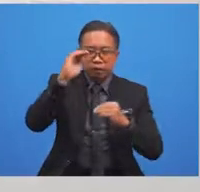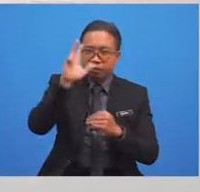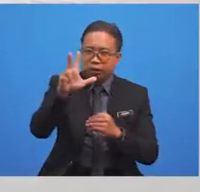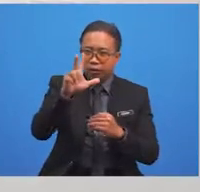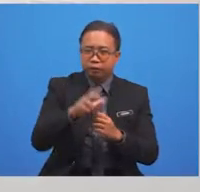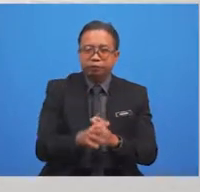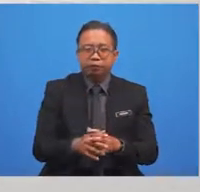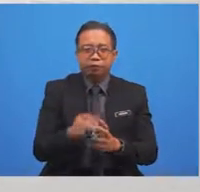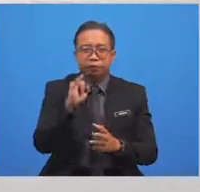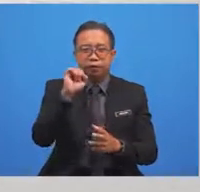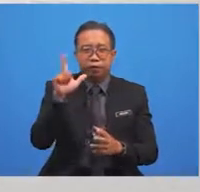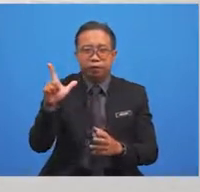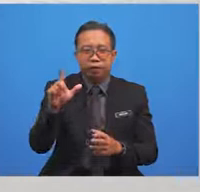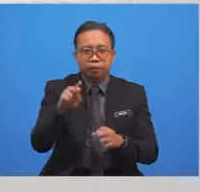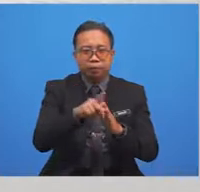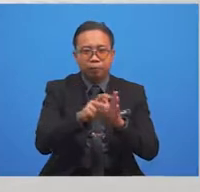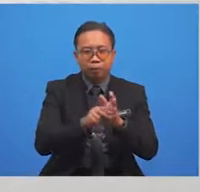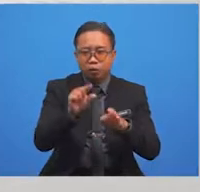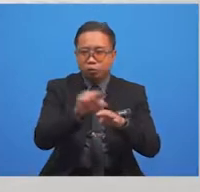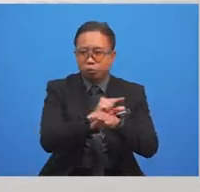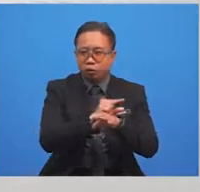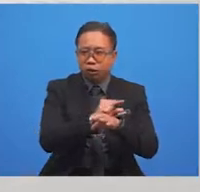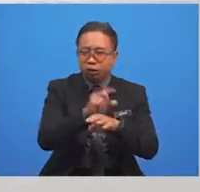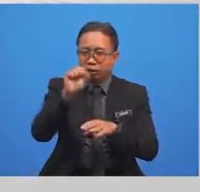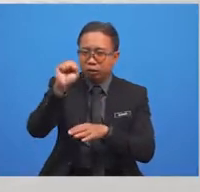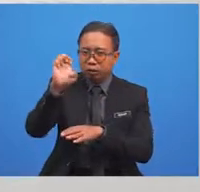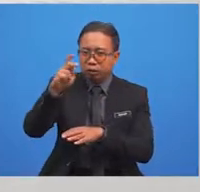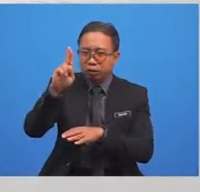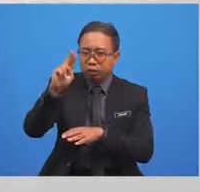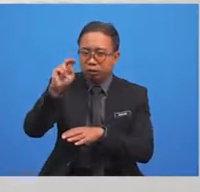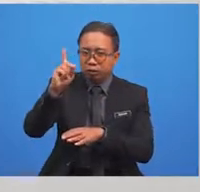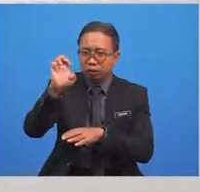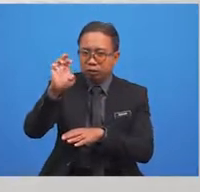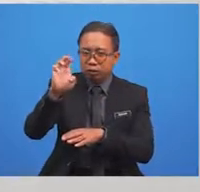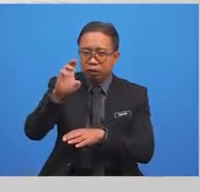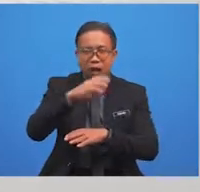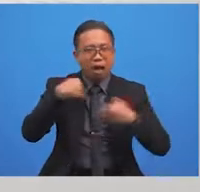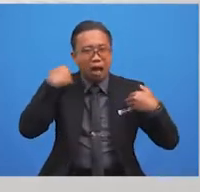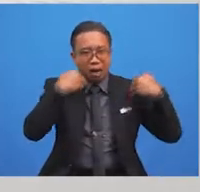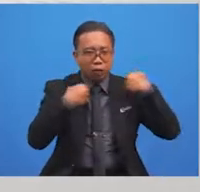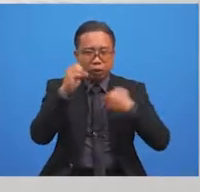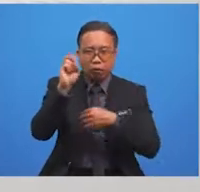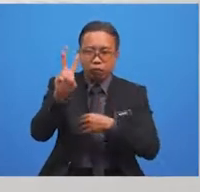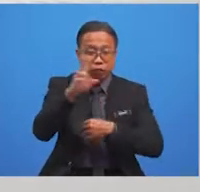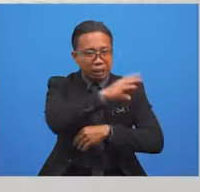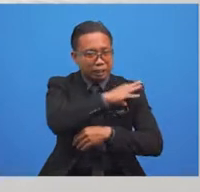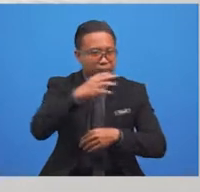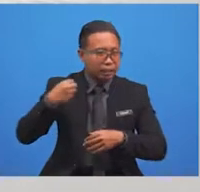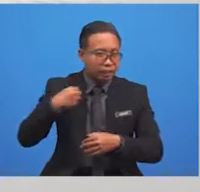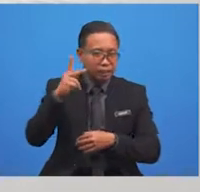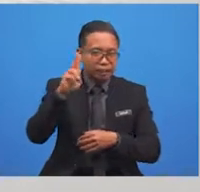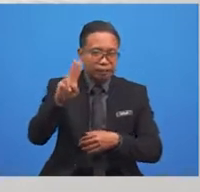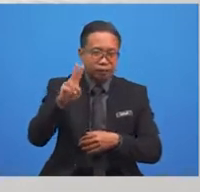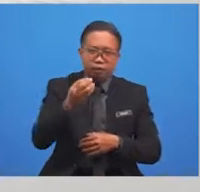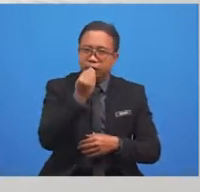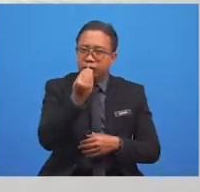seterusnya ialah pengguna sekunder, iaitu haiwan omnivore dan karnivore yang